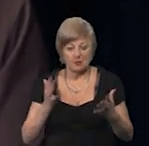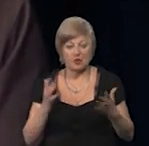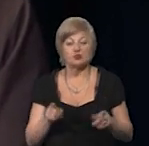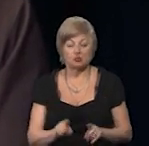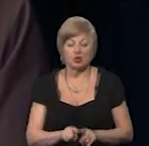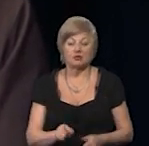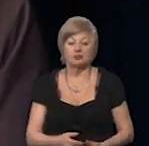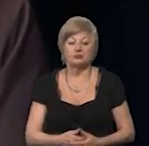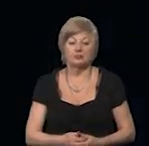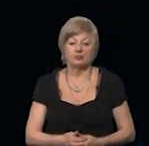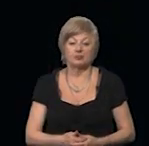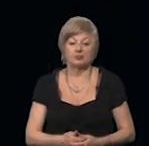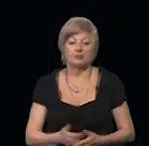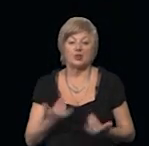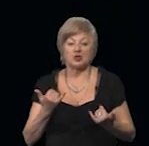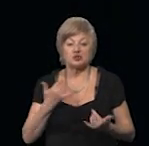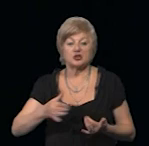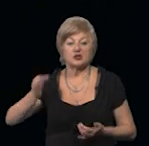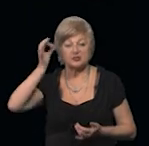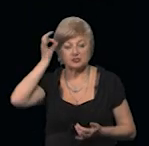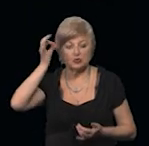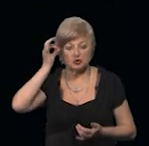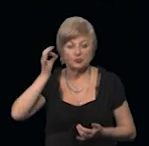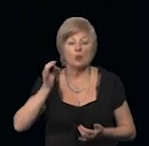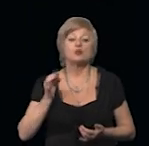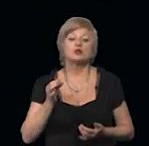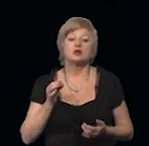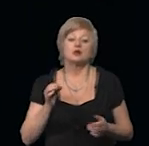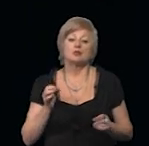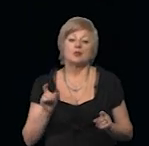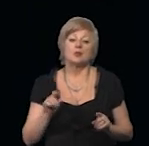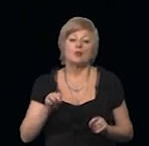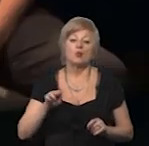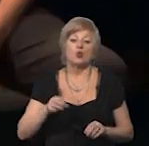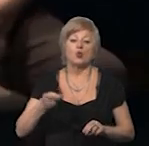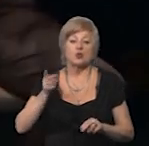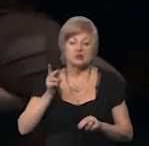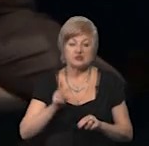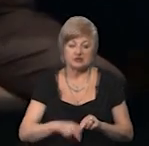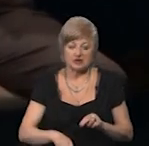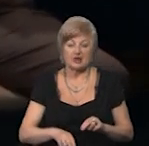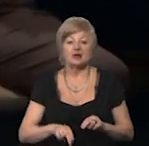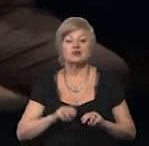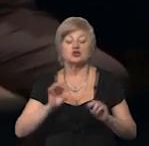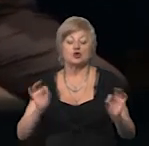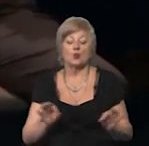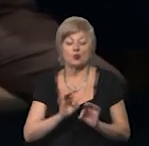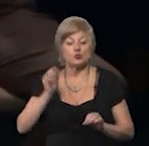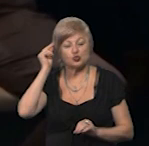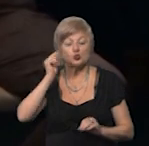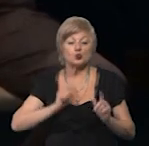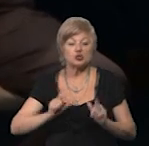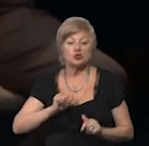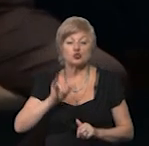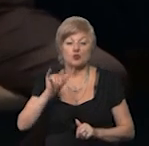виглядає. Ну і давайте згадаємо 2001 рік. По закінченню музичного училища у вас